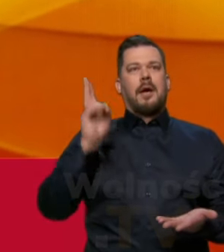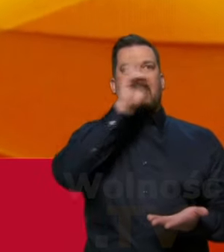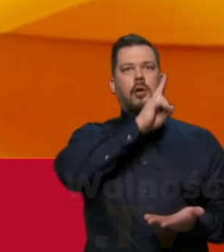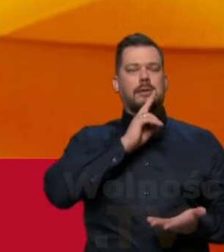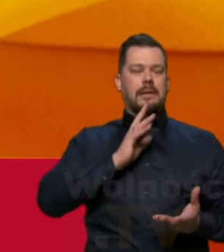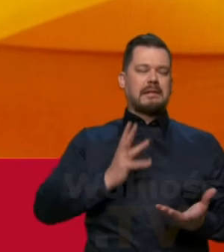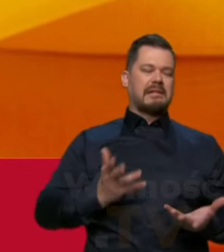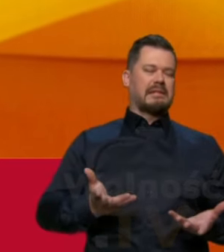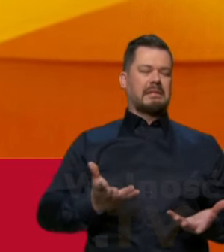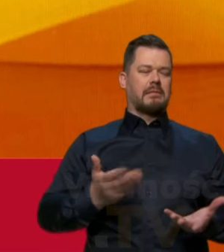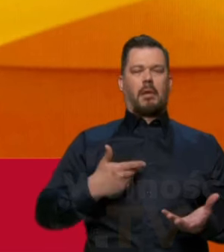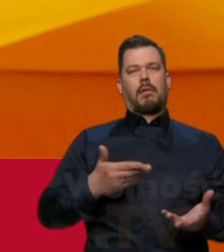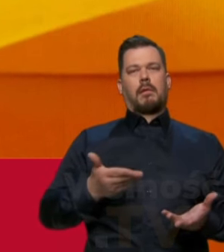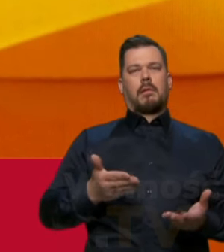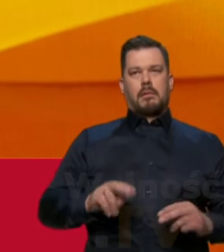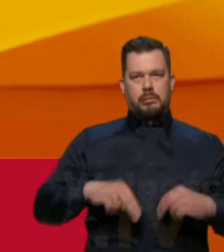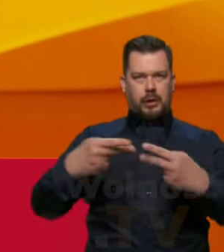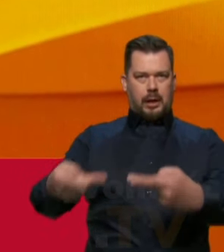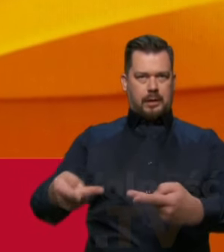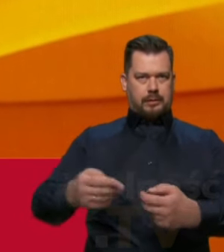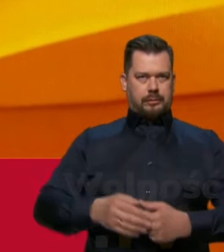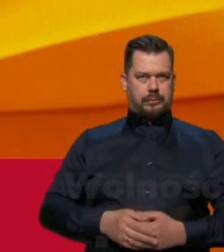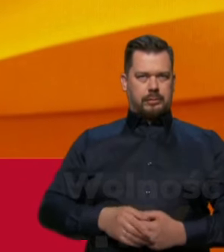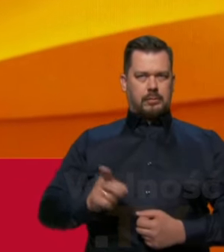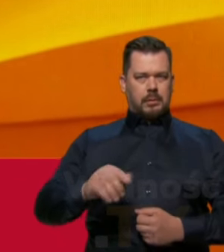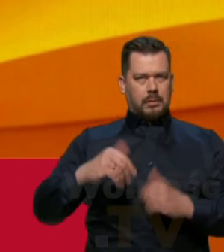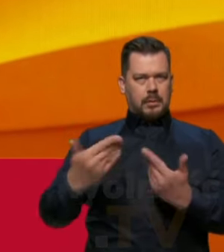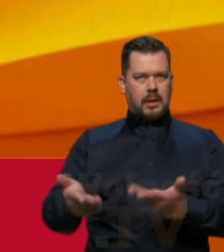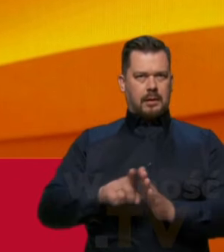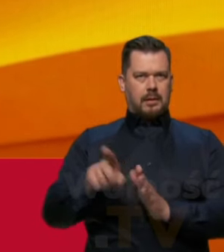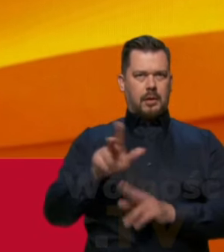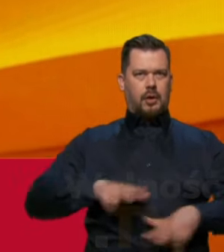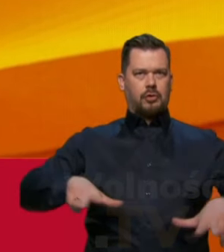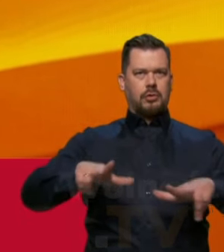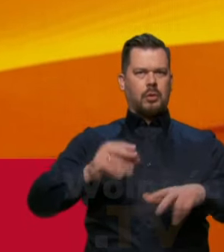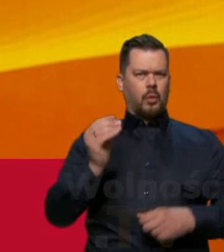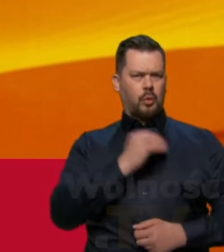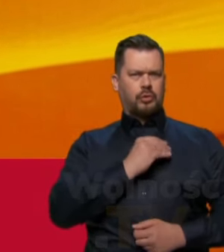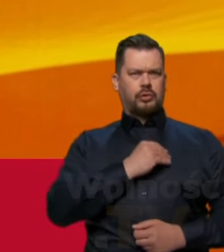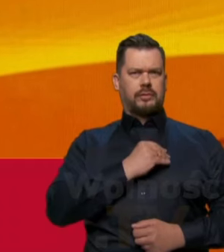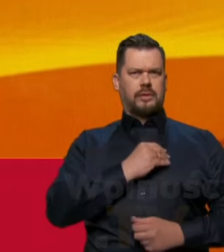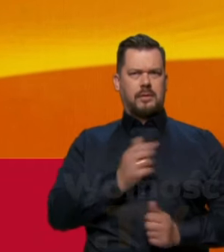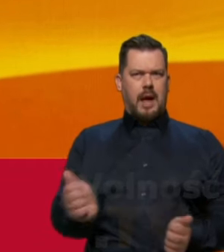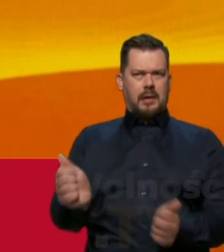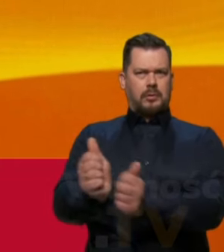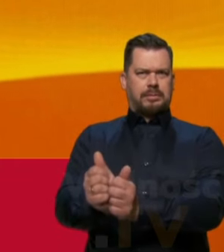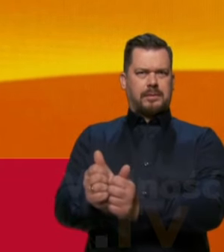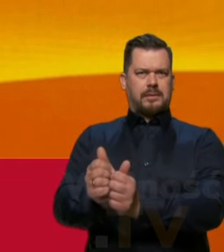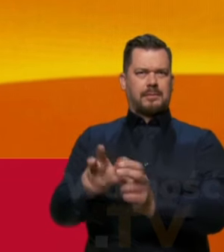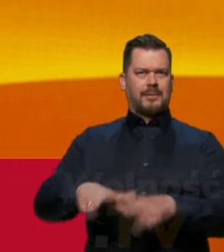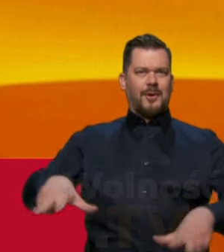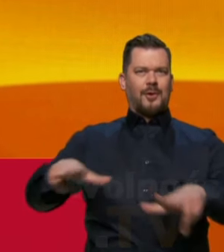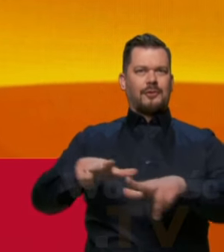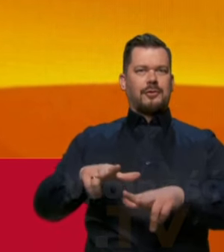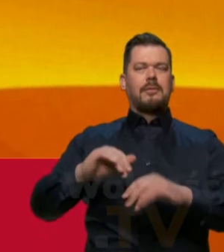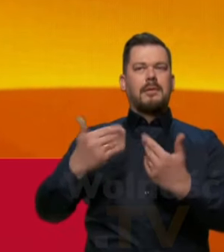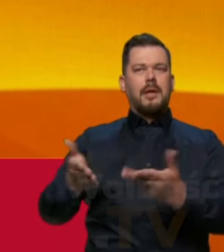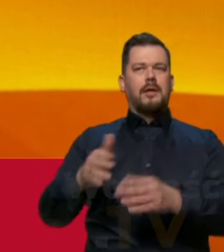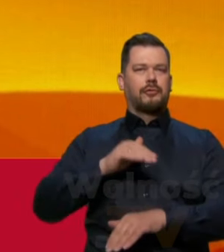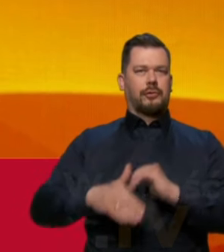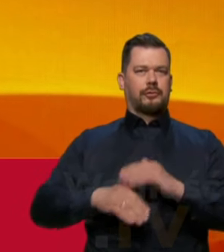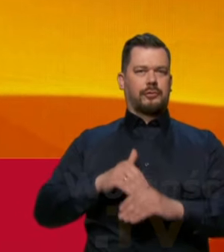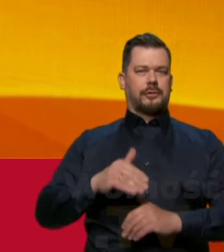których rodzice nie chcą, żeby się narodziły, żeby mogły poprzez uczciwą adopcję trafić do tych rodzin, dając im